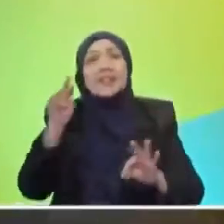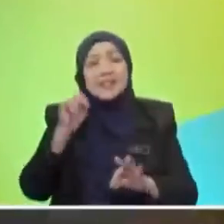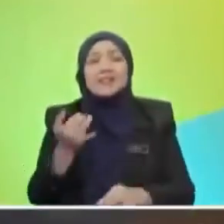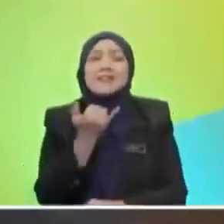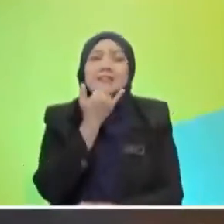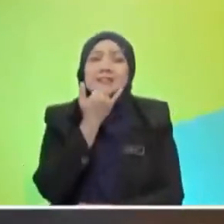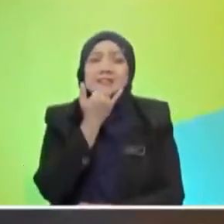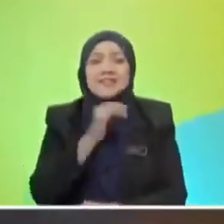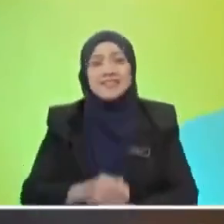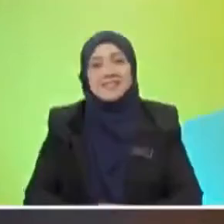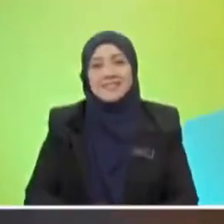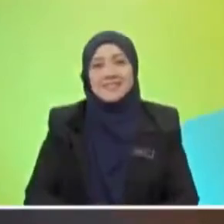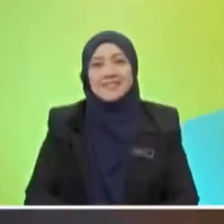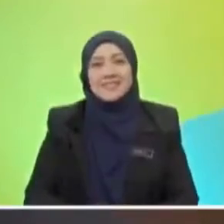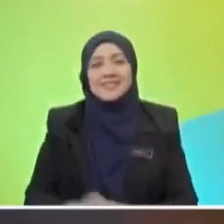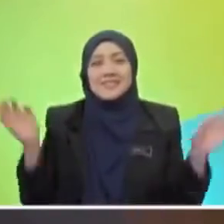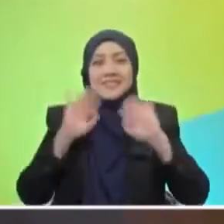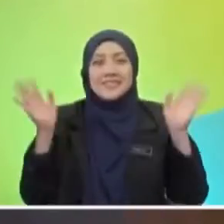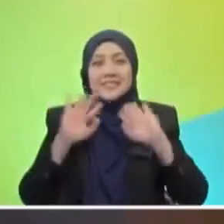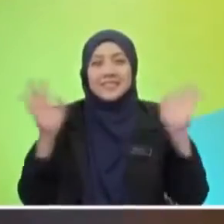nanti. Yeah,